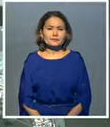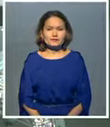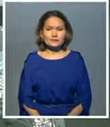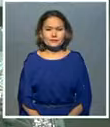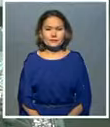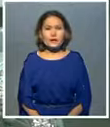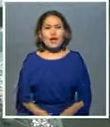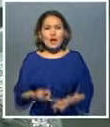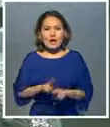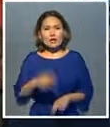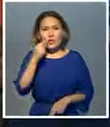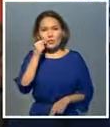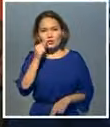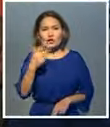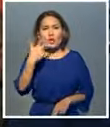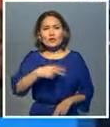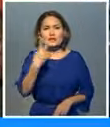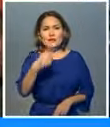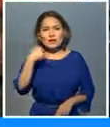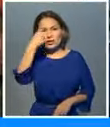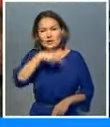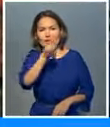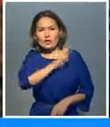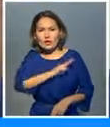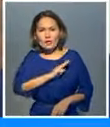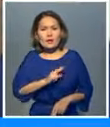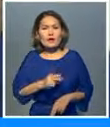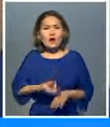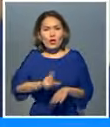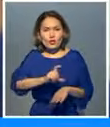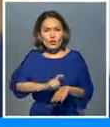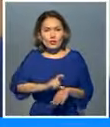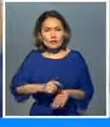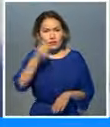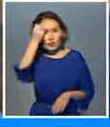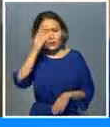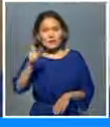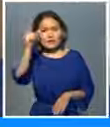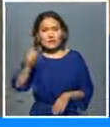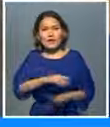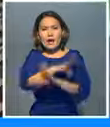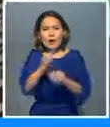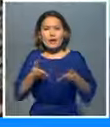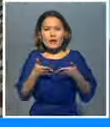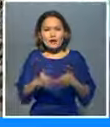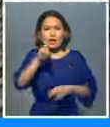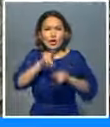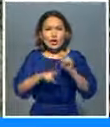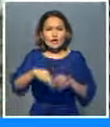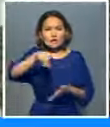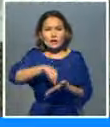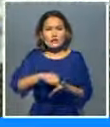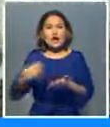Мақсұт Ғабдолов зауытта 32 жылдан бері жұмыс істеп келеді. Білім-білігі жоғары маман осы уақытқа дейін пайдалануға берілген барлық кеменің құрылысына қатысты.